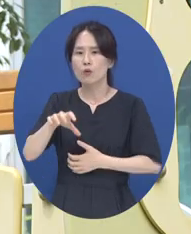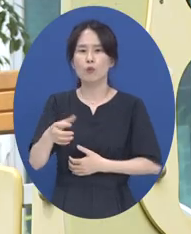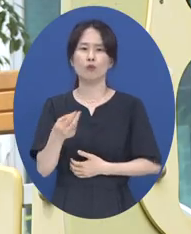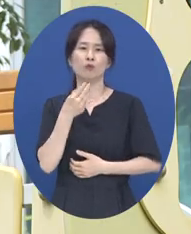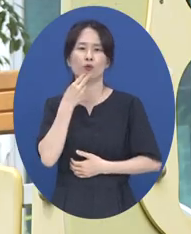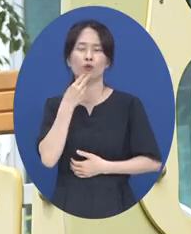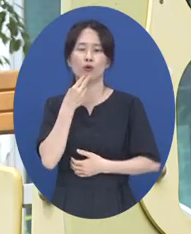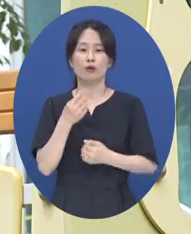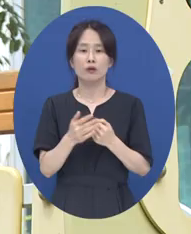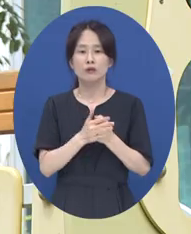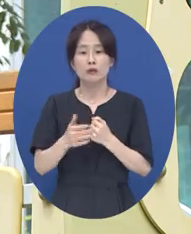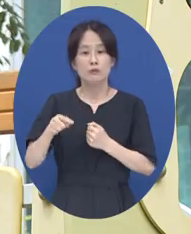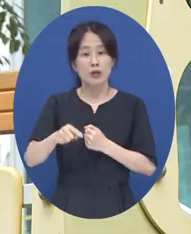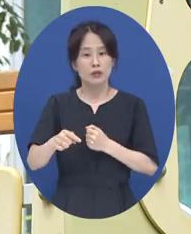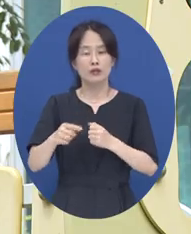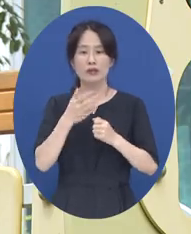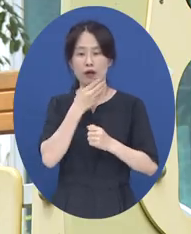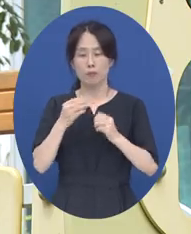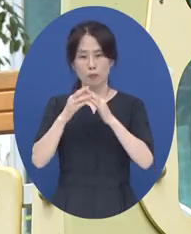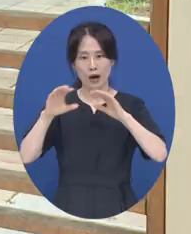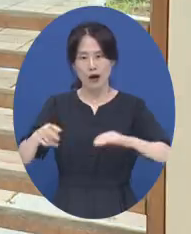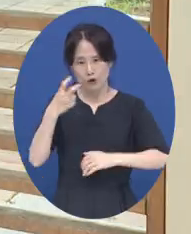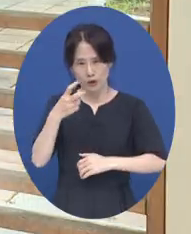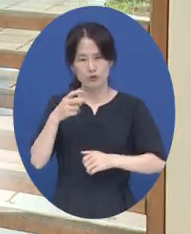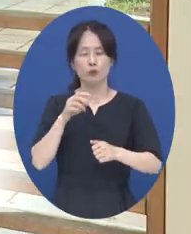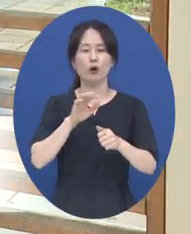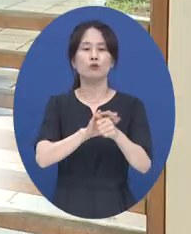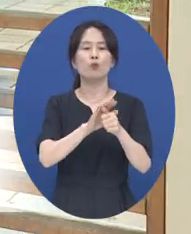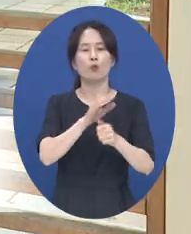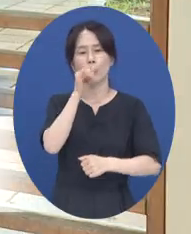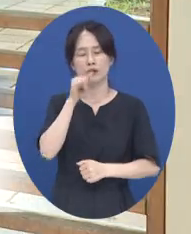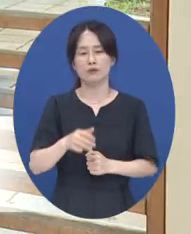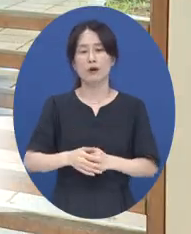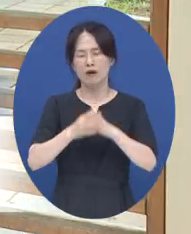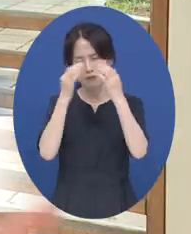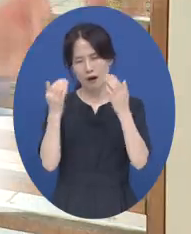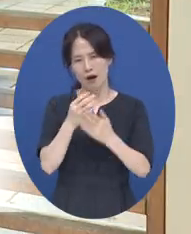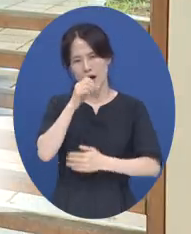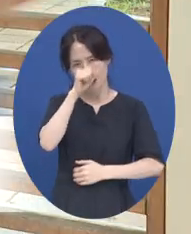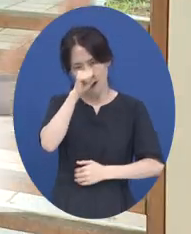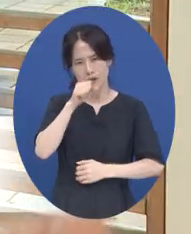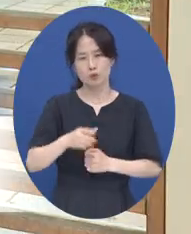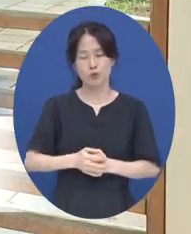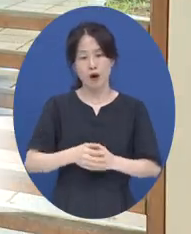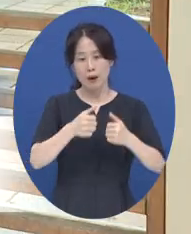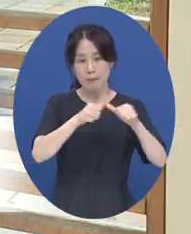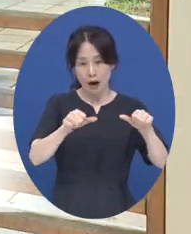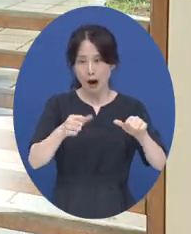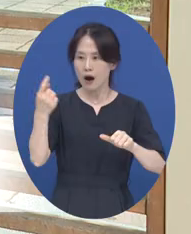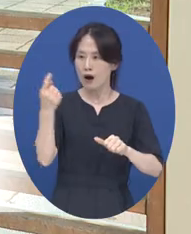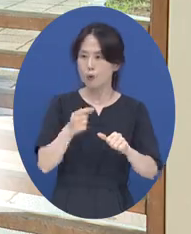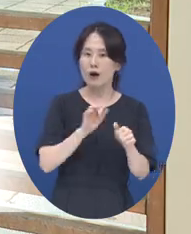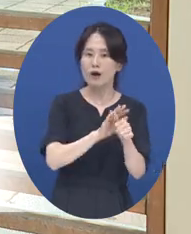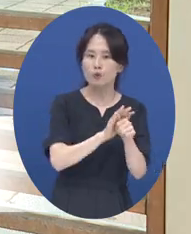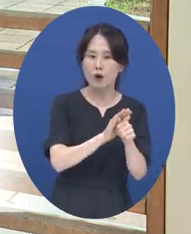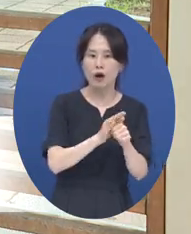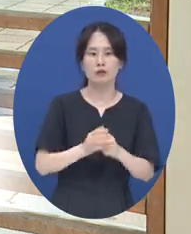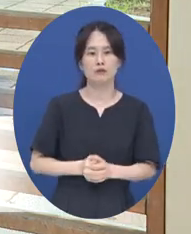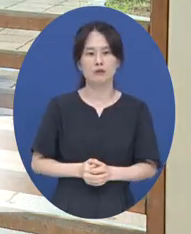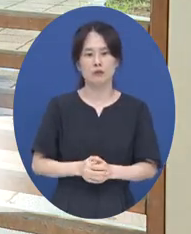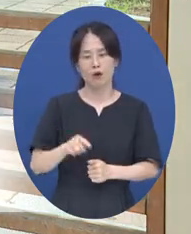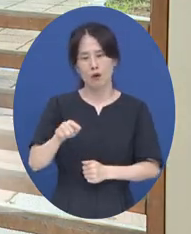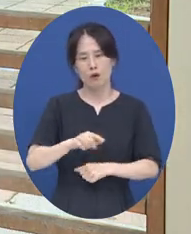마땅치 않은데 이 마을에선 다릅니다. 다 좋은 것 같아. 저런 거뭐 고장나면 와서 고쳐주시고